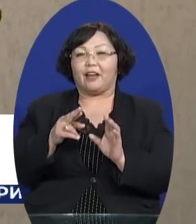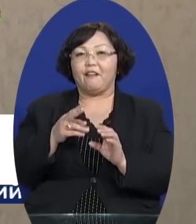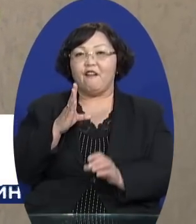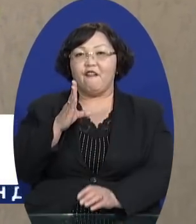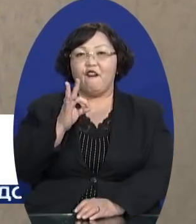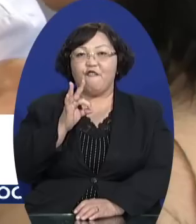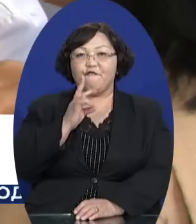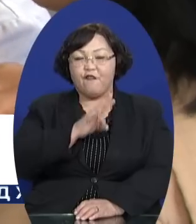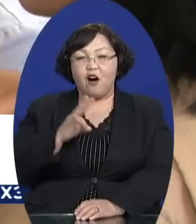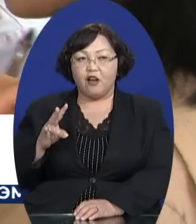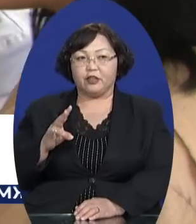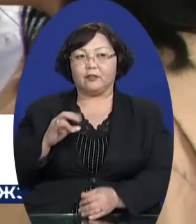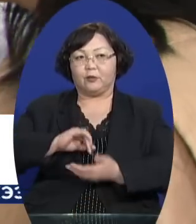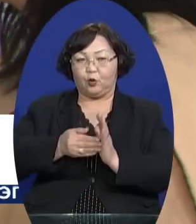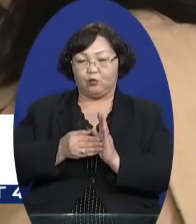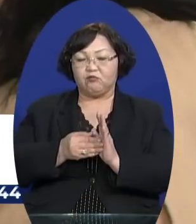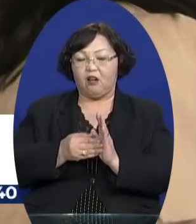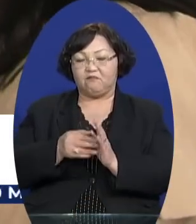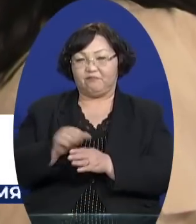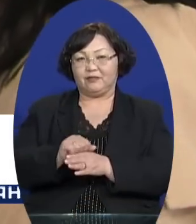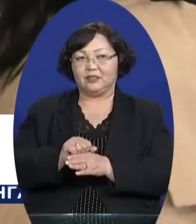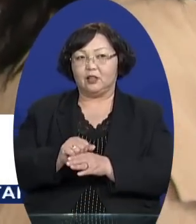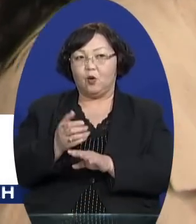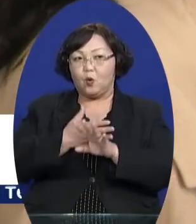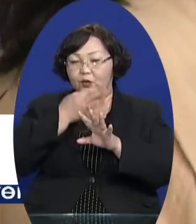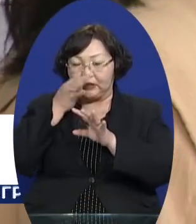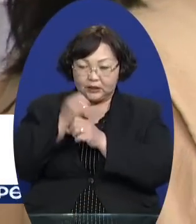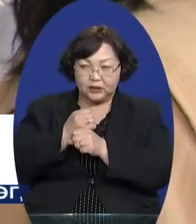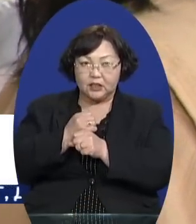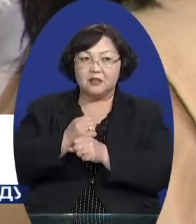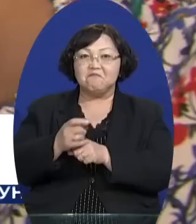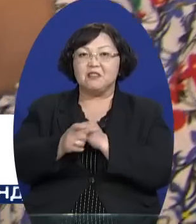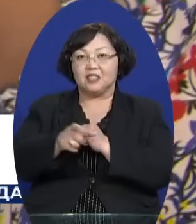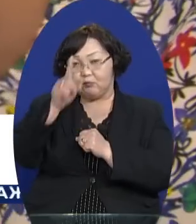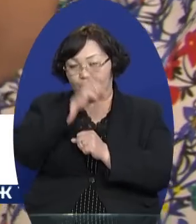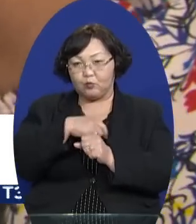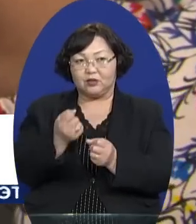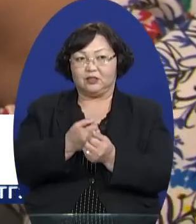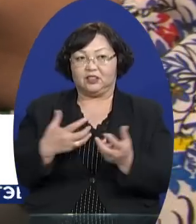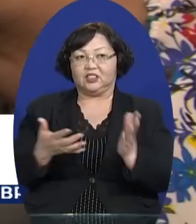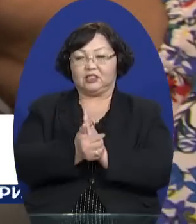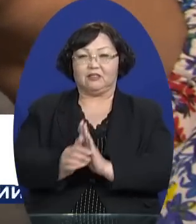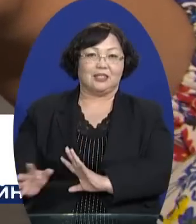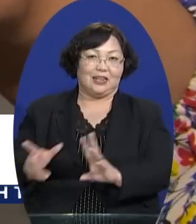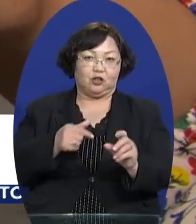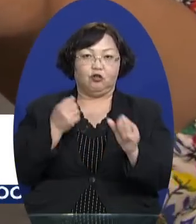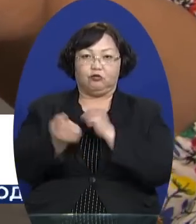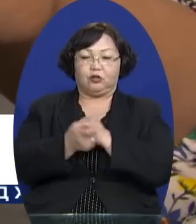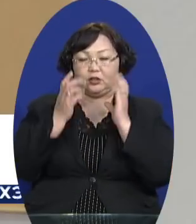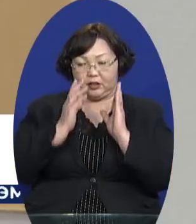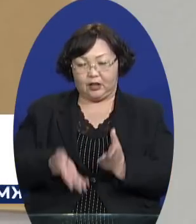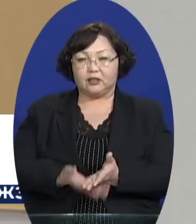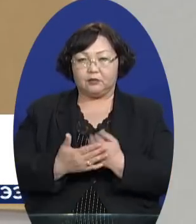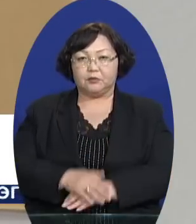тусгажээ. Энэ хүрээнд зөвхөн урьдчилан сэргийлэх бус салбарын боловсон хүчнийг бэлтгэх зэрэгт анхаарна гэдгийг ч албаныхан энэ үеэр онцолж